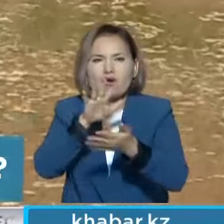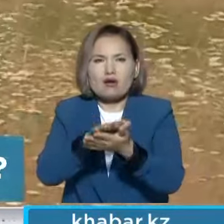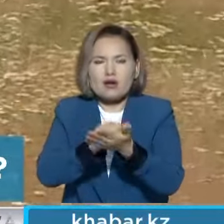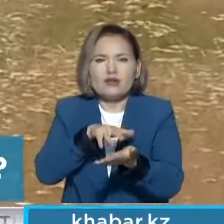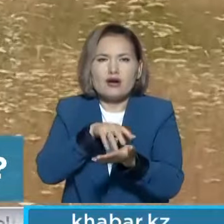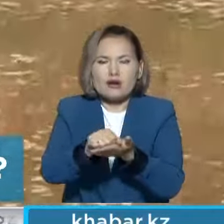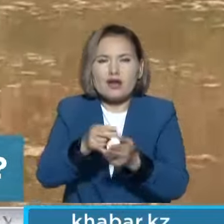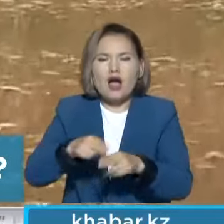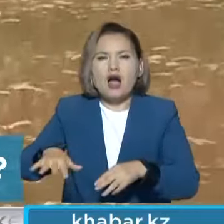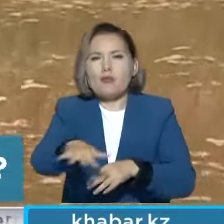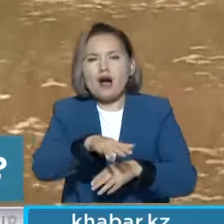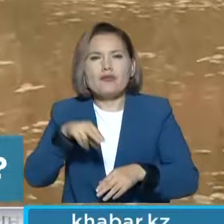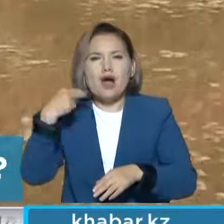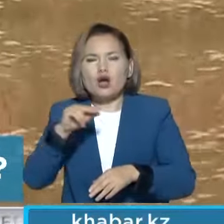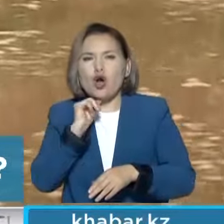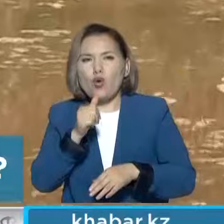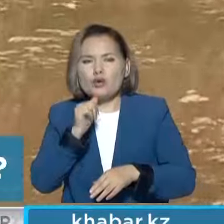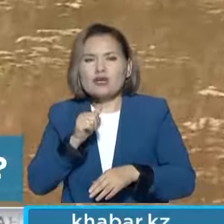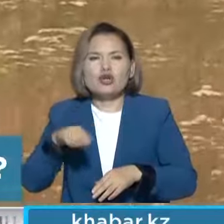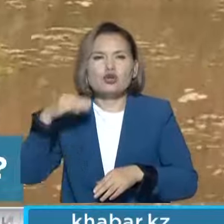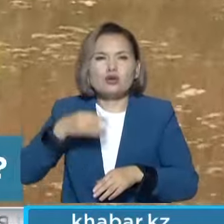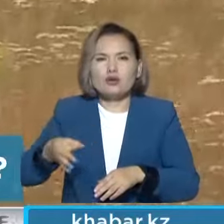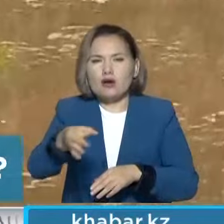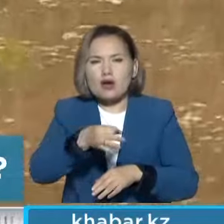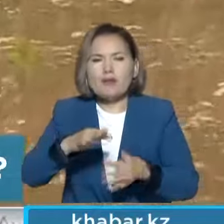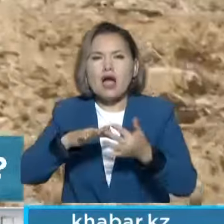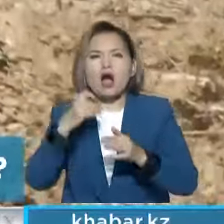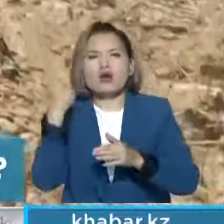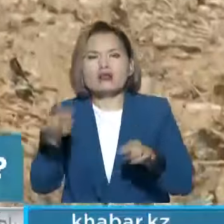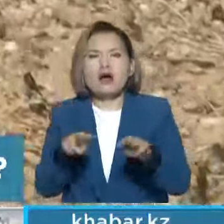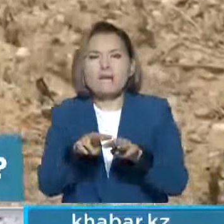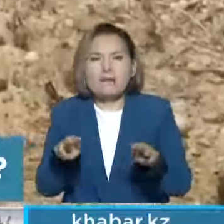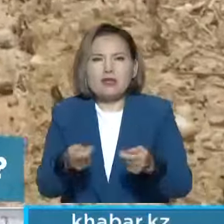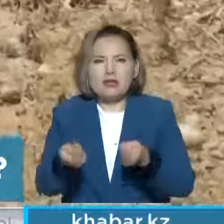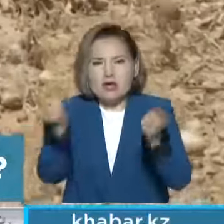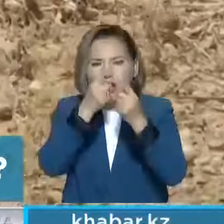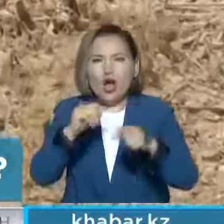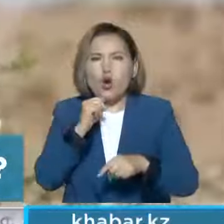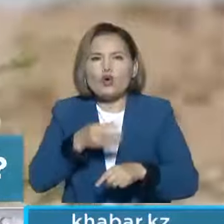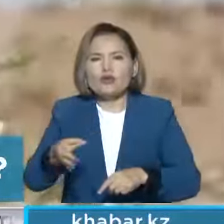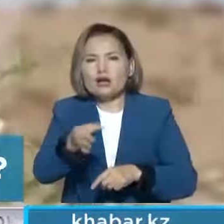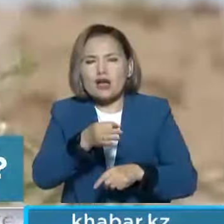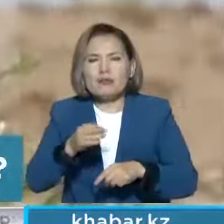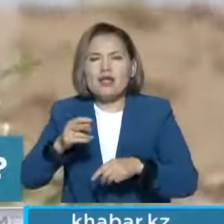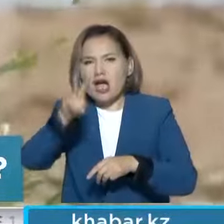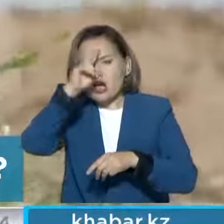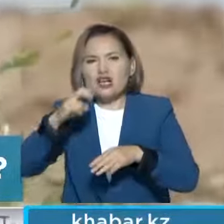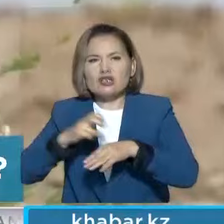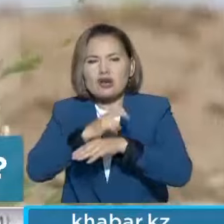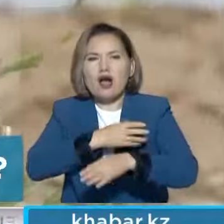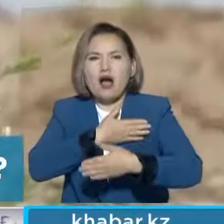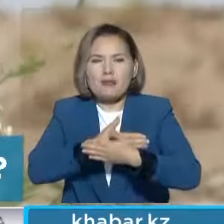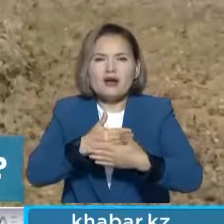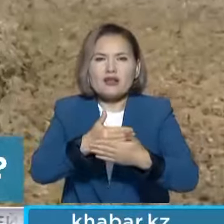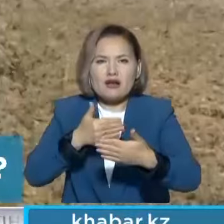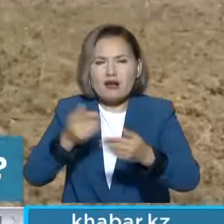көп таралатын аймағы Ақтөбе, Қостанай және Түркістан. Ауыл шаруашылығы министрлігі Қостанай облысында шегірткенің белсенді болатынын